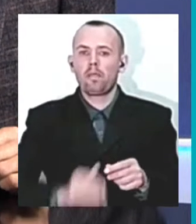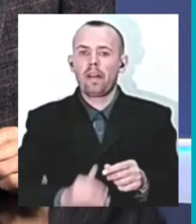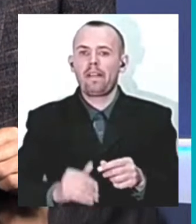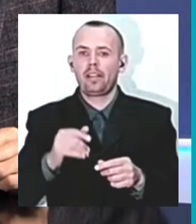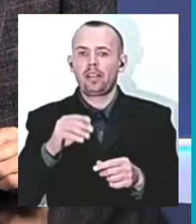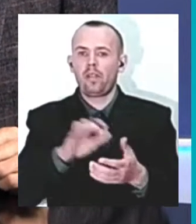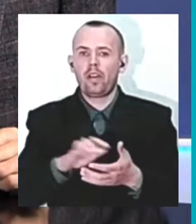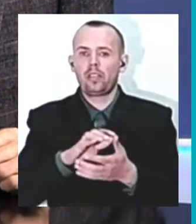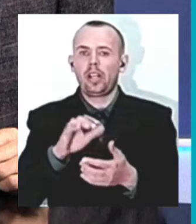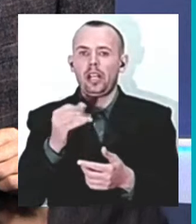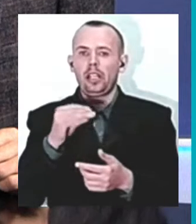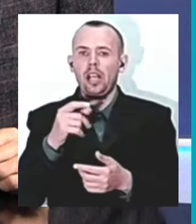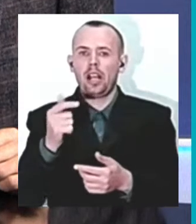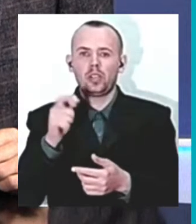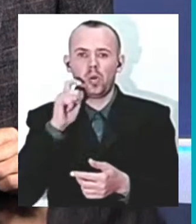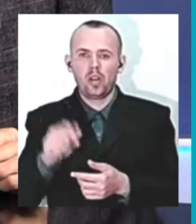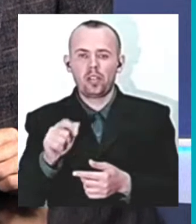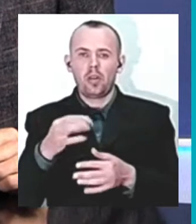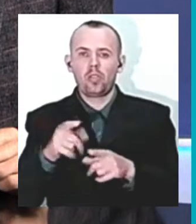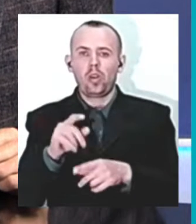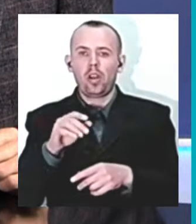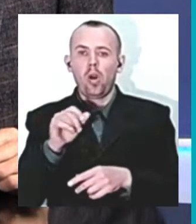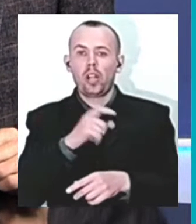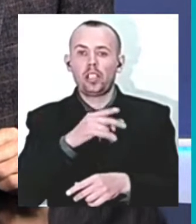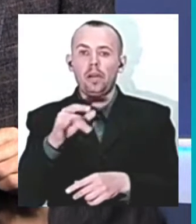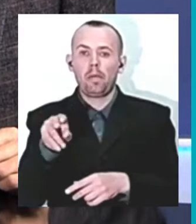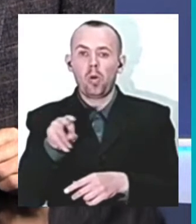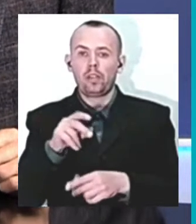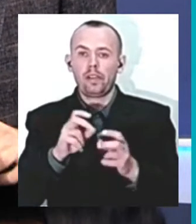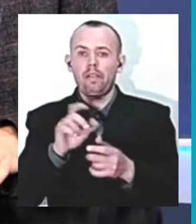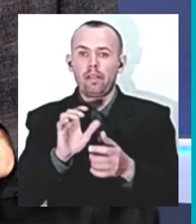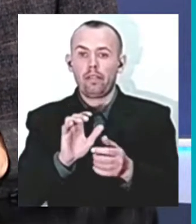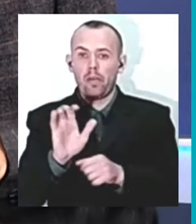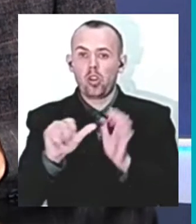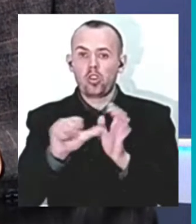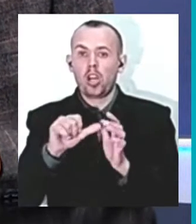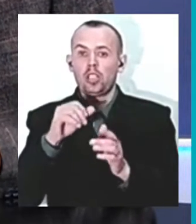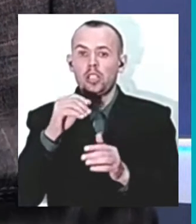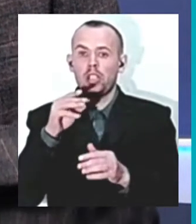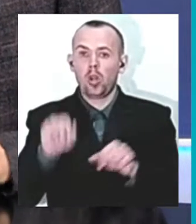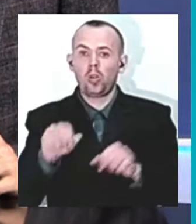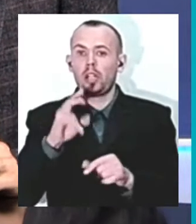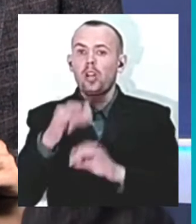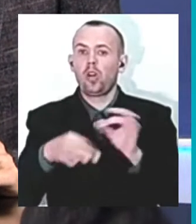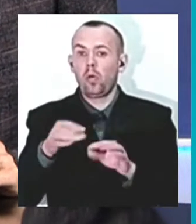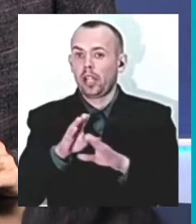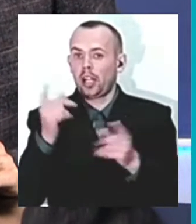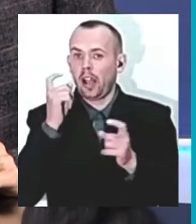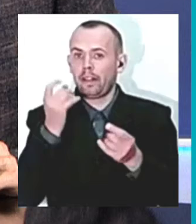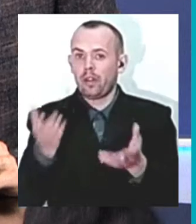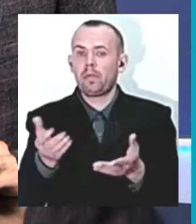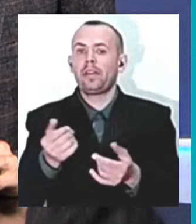«Ліндегаз України». От якраз Одеський припортовий завод виробляє 6 тонн на добу. Така інформація. Так. А скажіть, будь